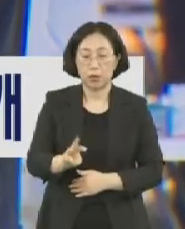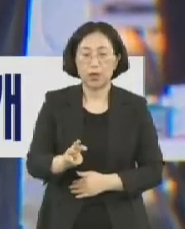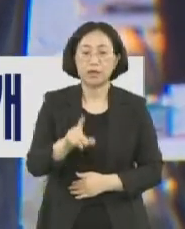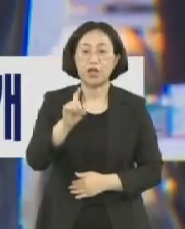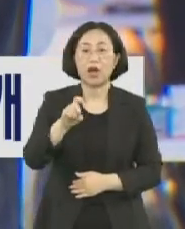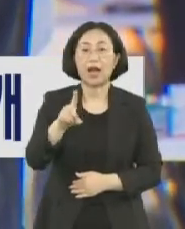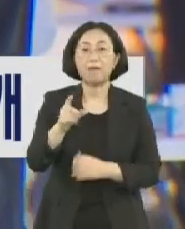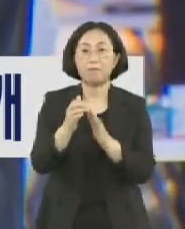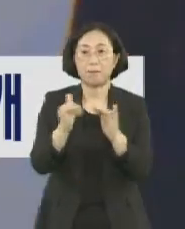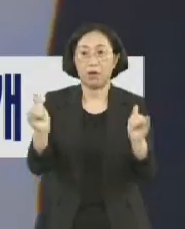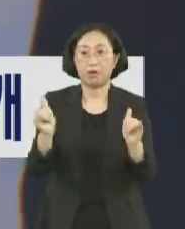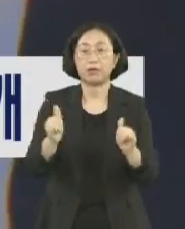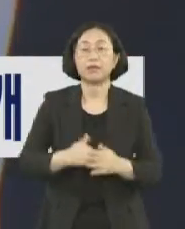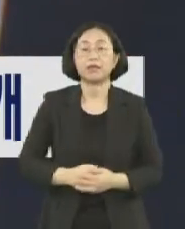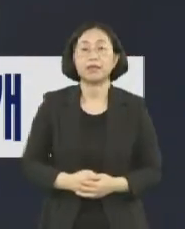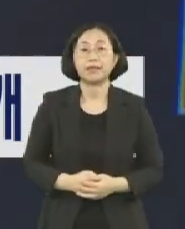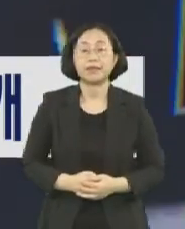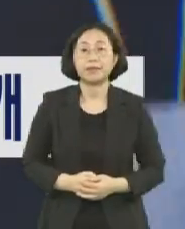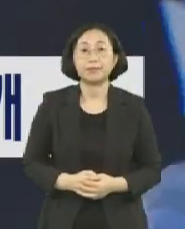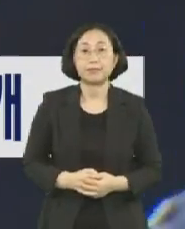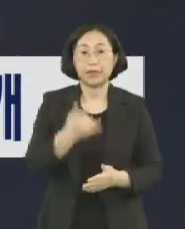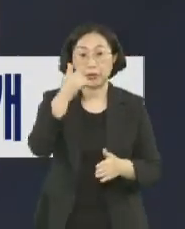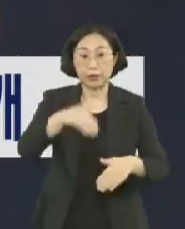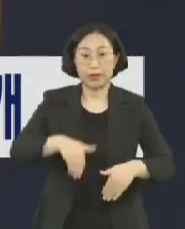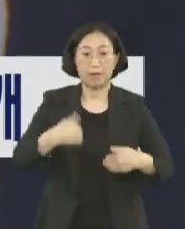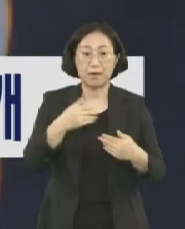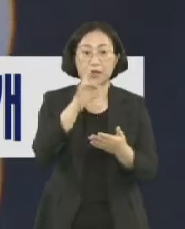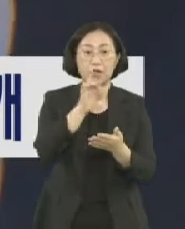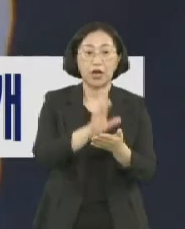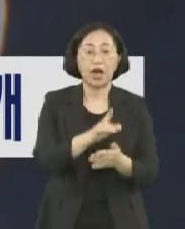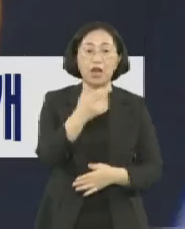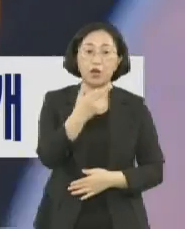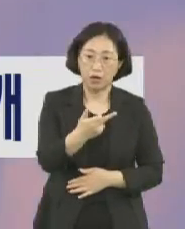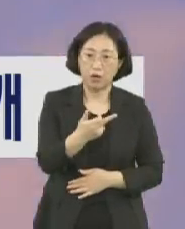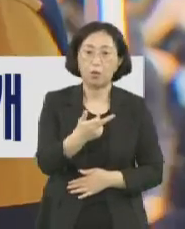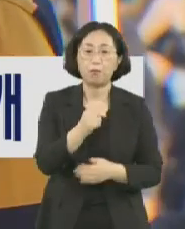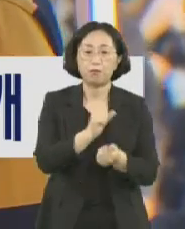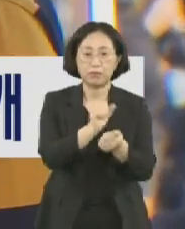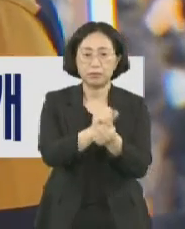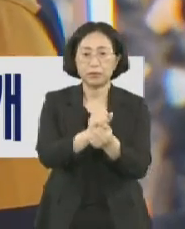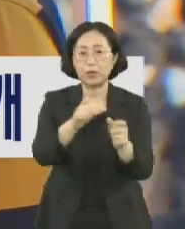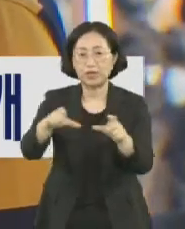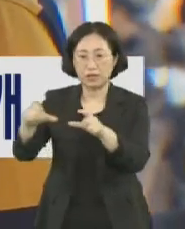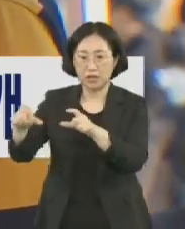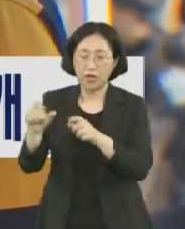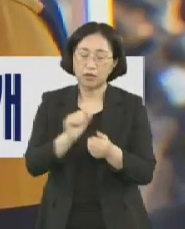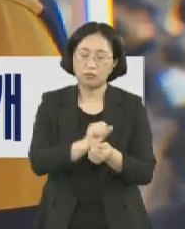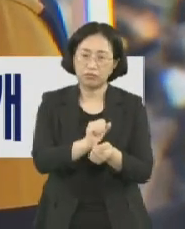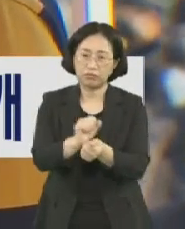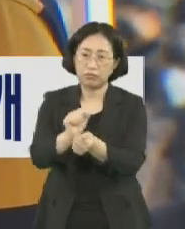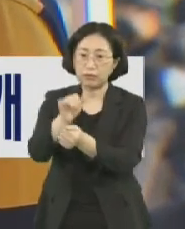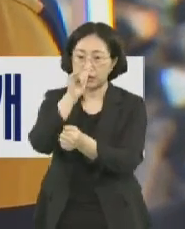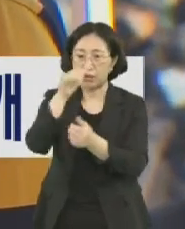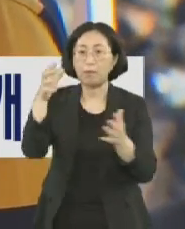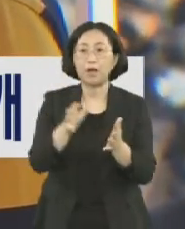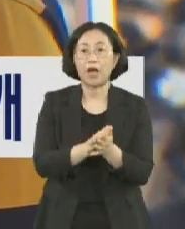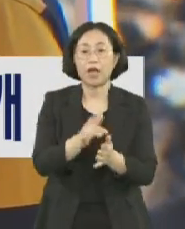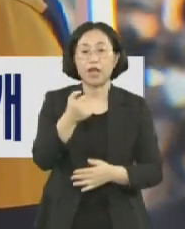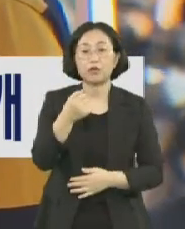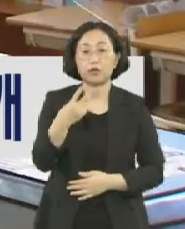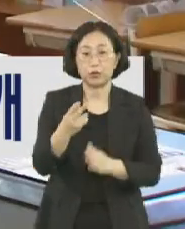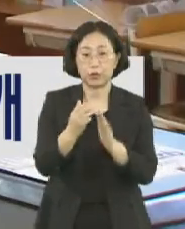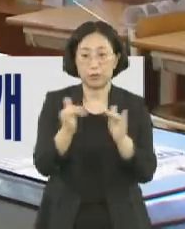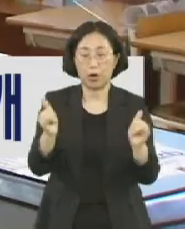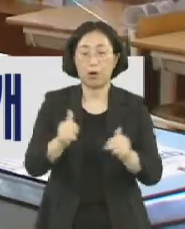11명의 협진 자가 나왔습니다 충남 에서는 천안 17명 등 각 지역에서 환자가 쏟아져 62명이